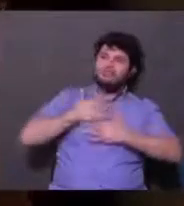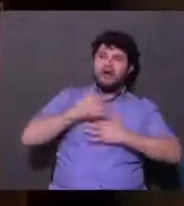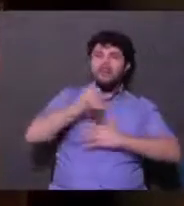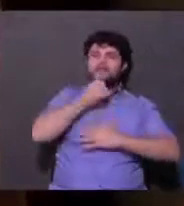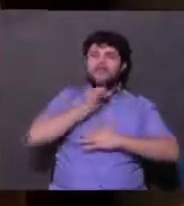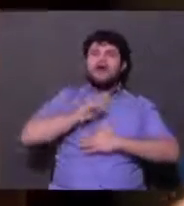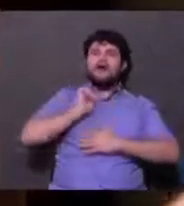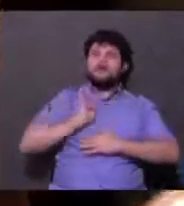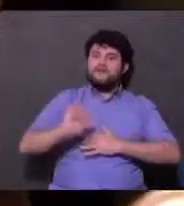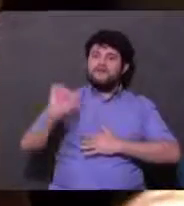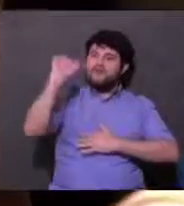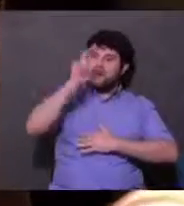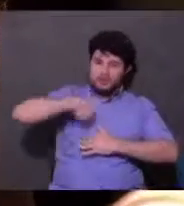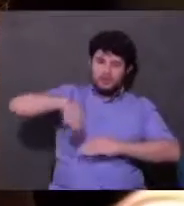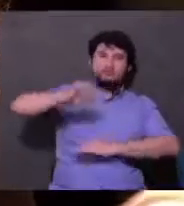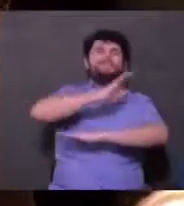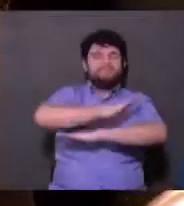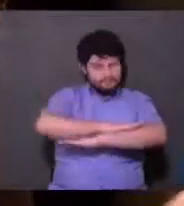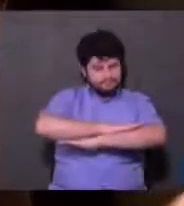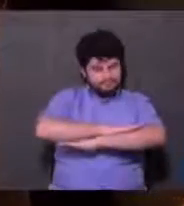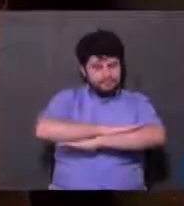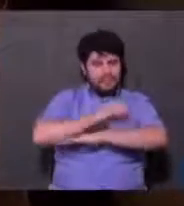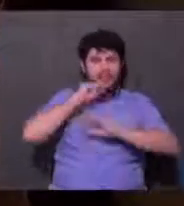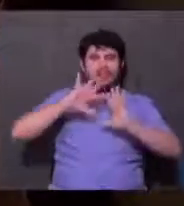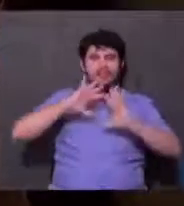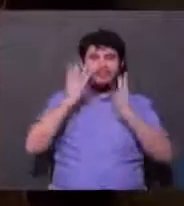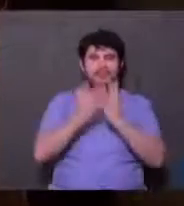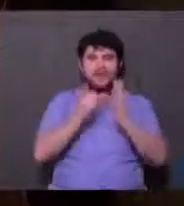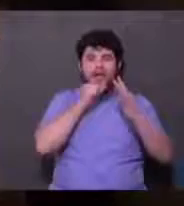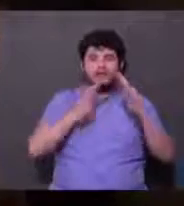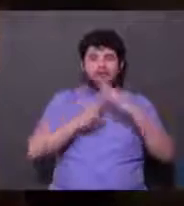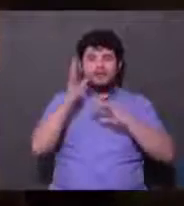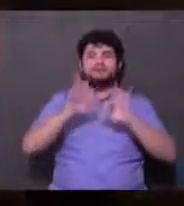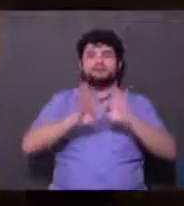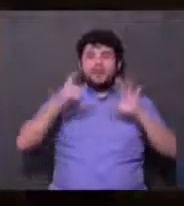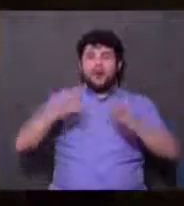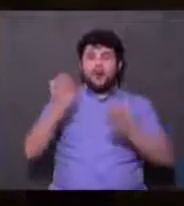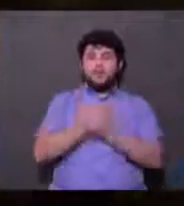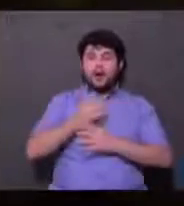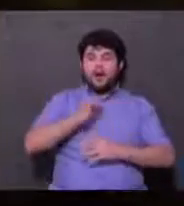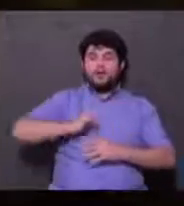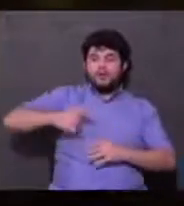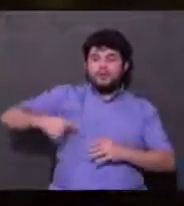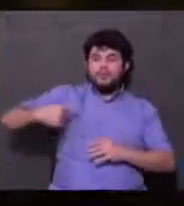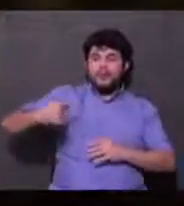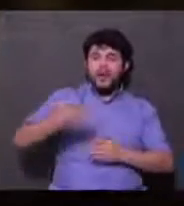i na ziemi. Chleba naszego powszedniego daj nam dzisiaj.